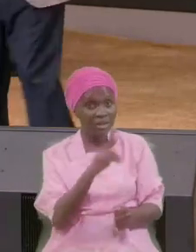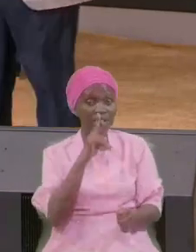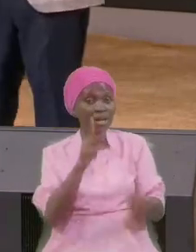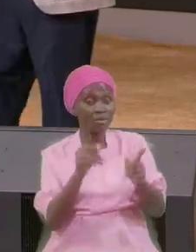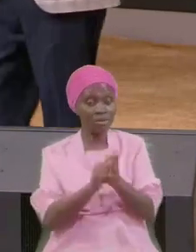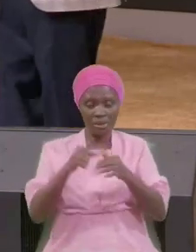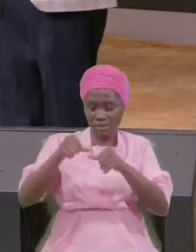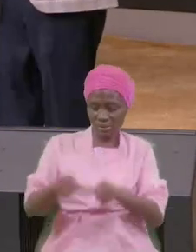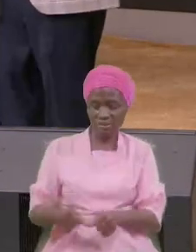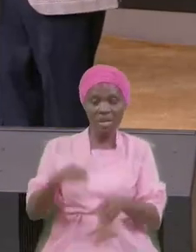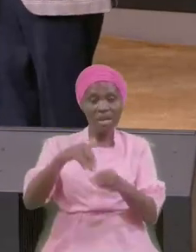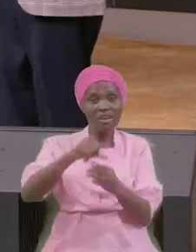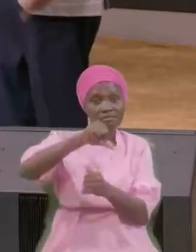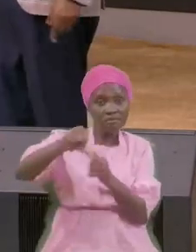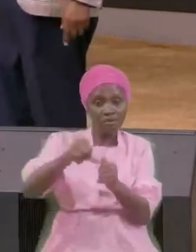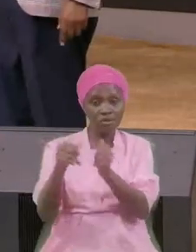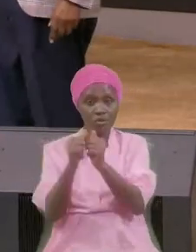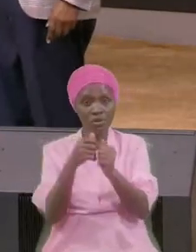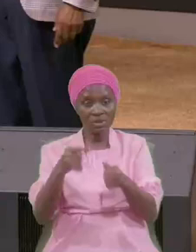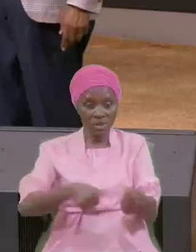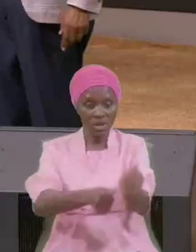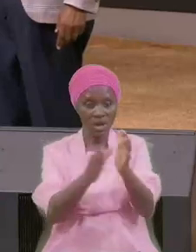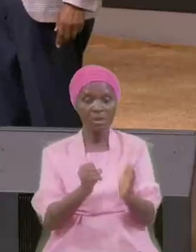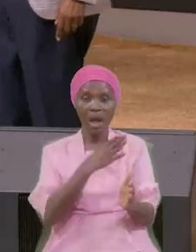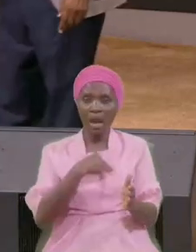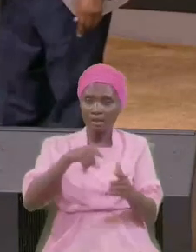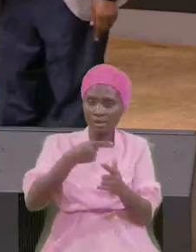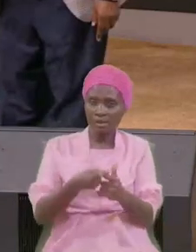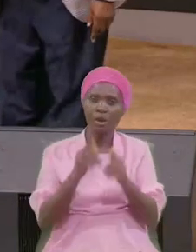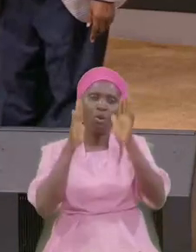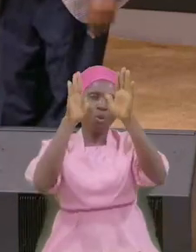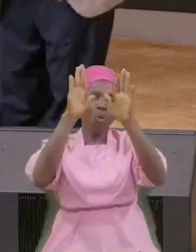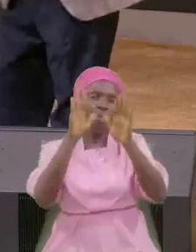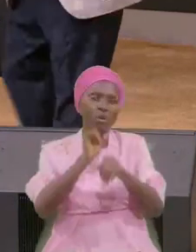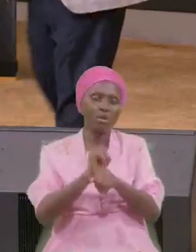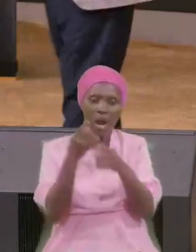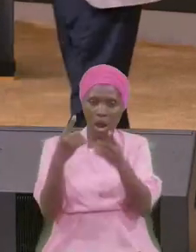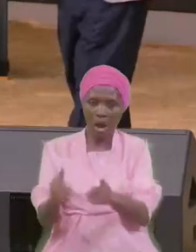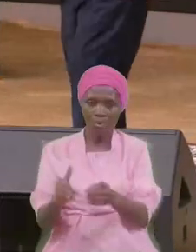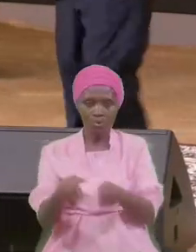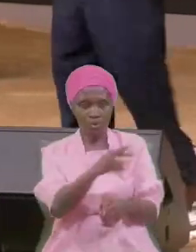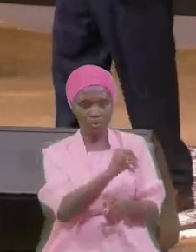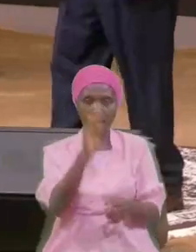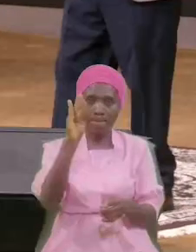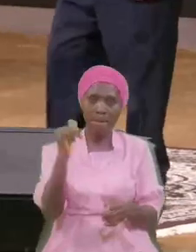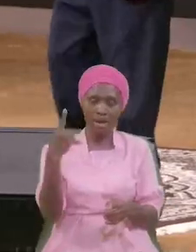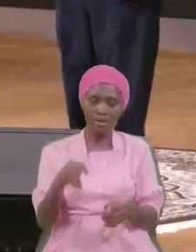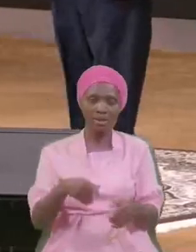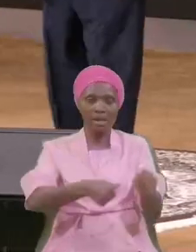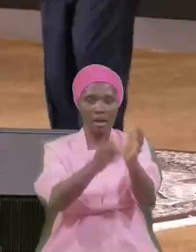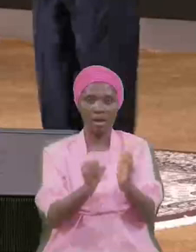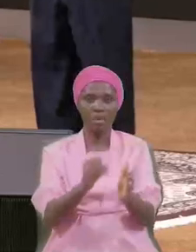Ils ont communié avec les apôtres. Et les prodiges ont été faits par les apôtres pour eux, qui ont